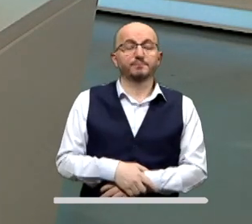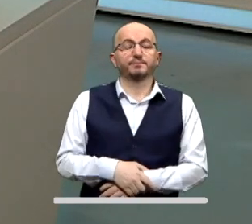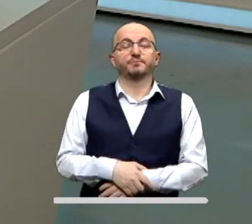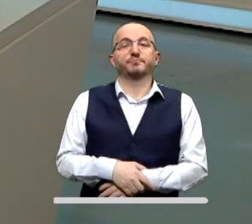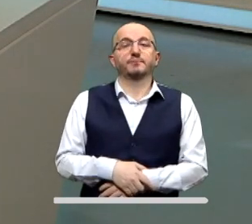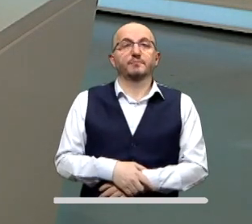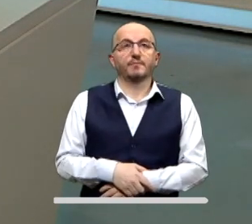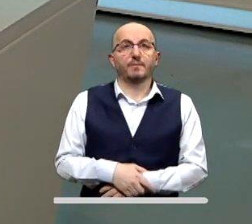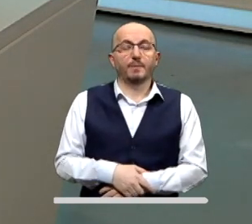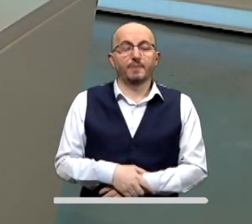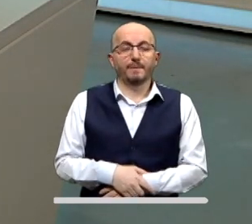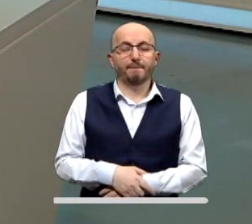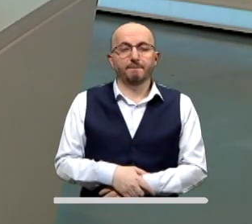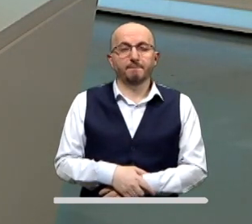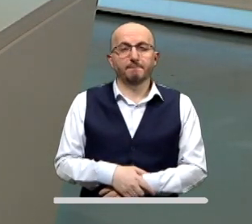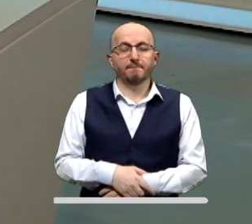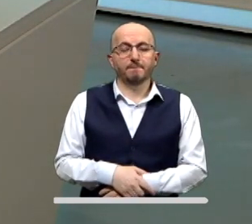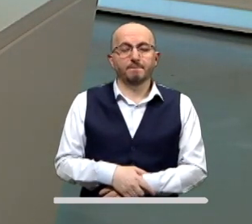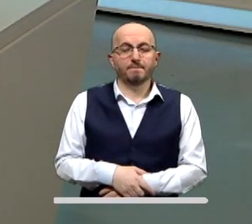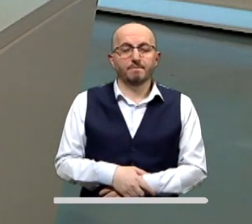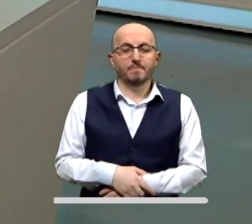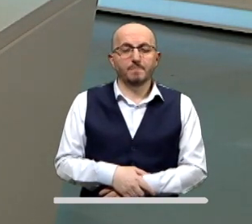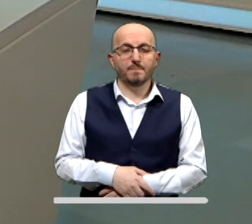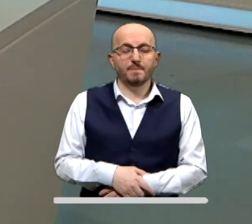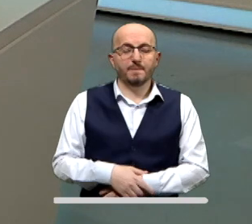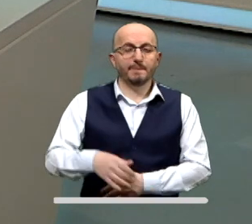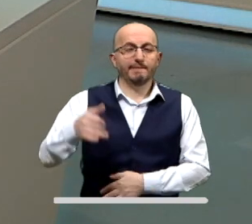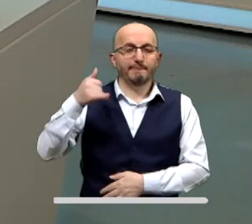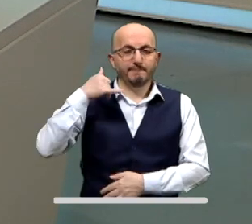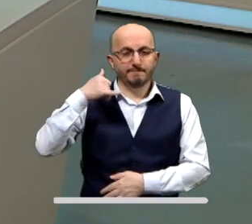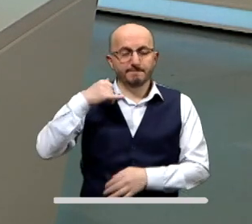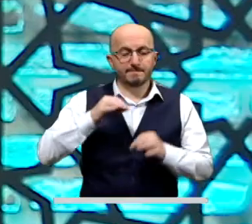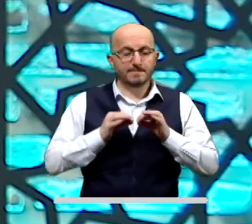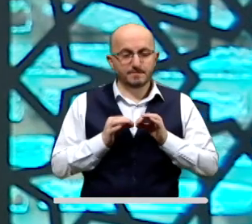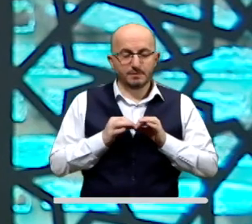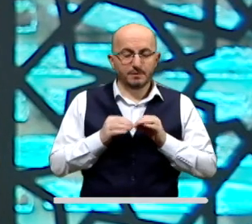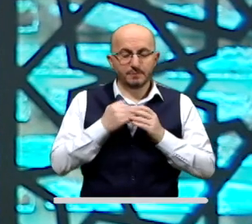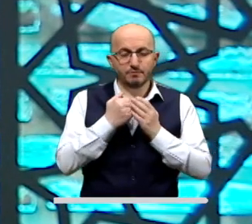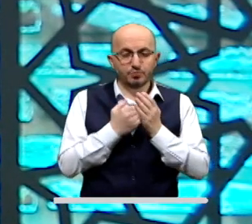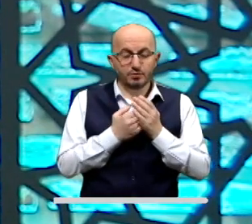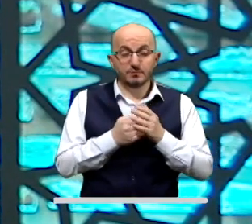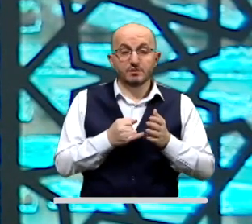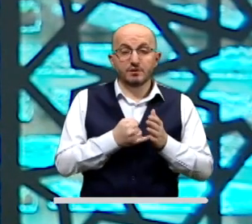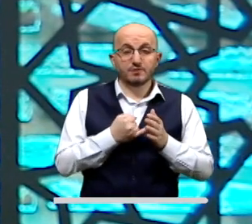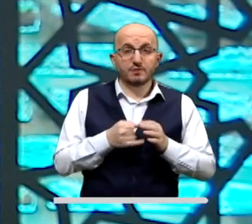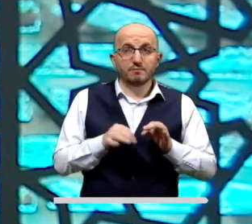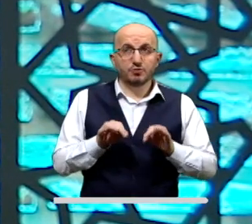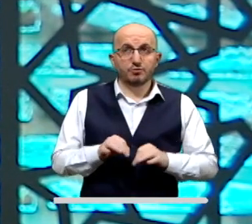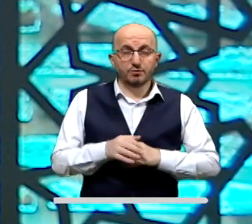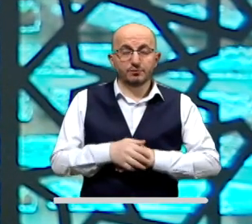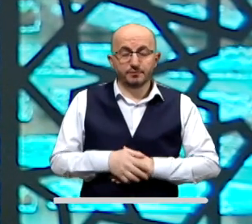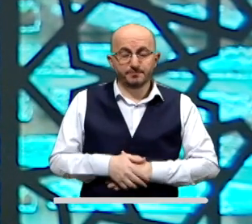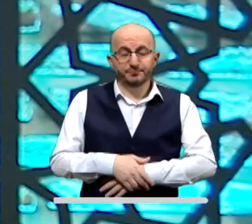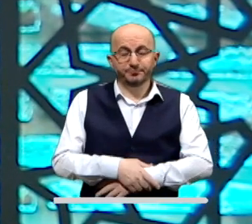amin efendim Allah razı olsun yüksek müsaadelerinizi telefonunuzla hemen Bismillah diyelim programımıza Gaziantep'ten Mukaddes Hanım